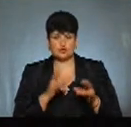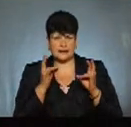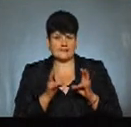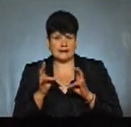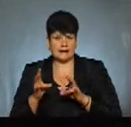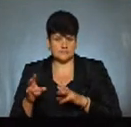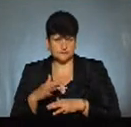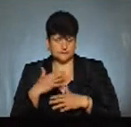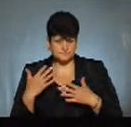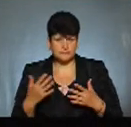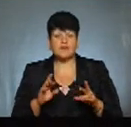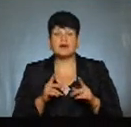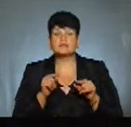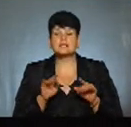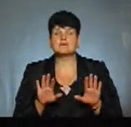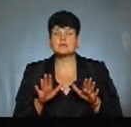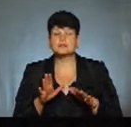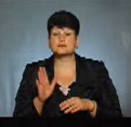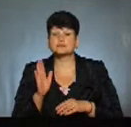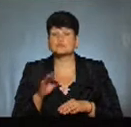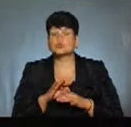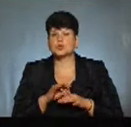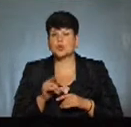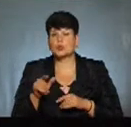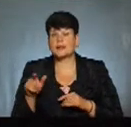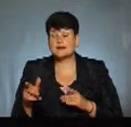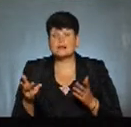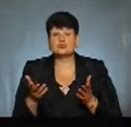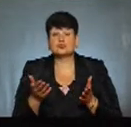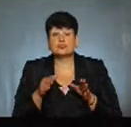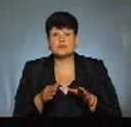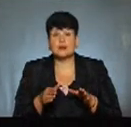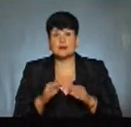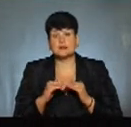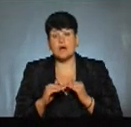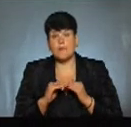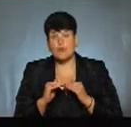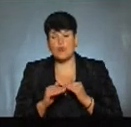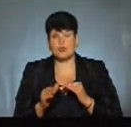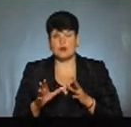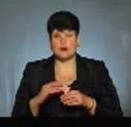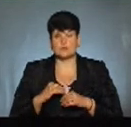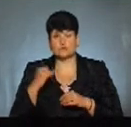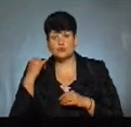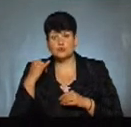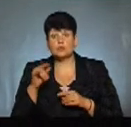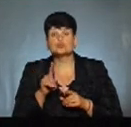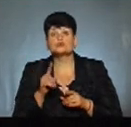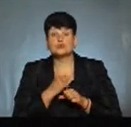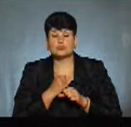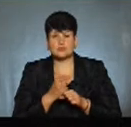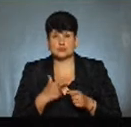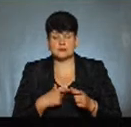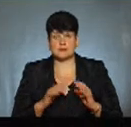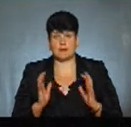в таких випадках поводитися людині, якщо вона на полі або з худобою, що потрібно робити, щоб вберегти